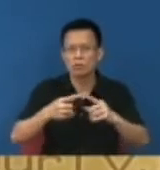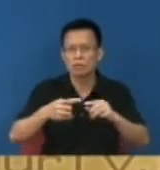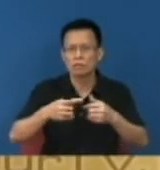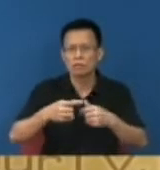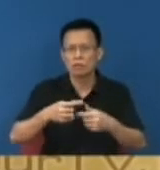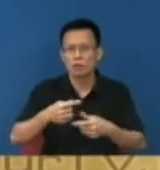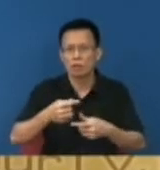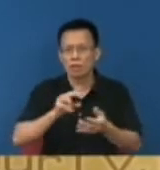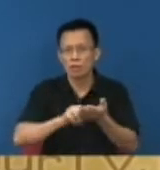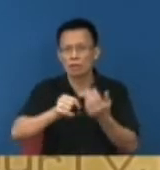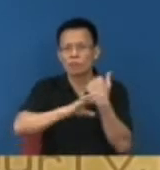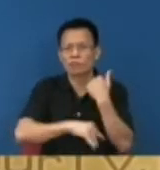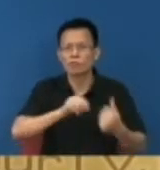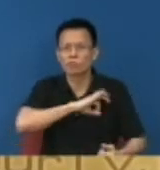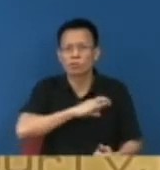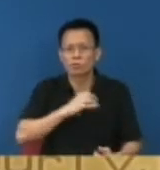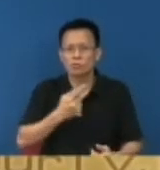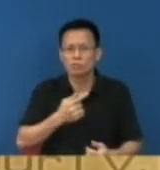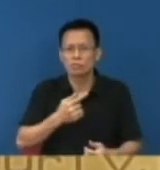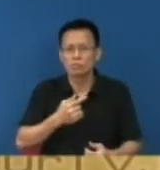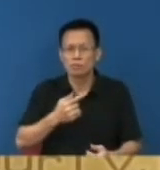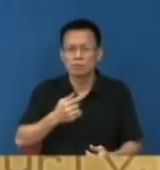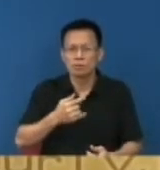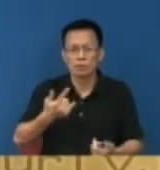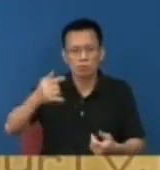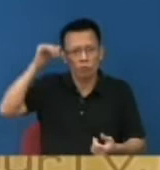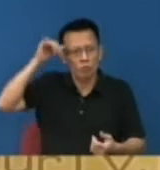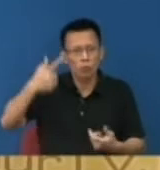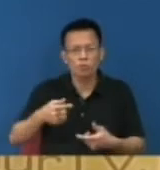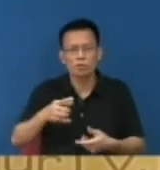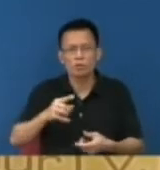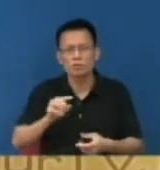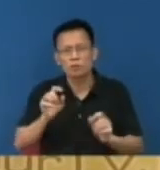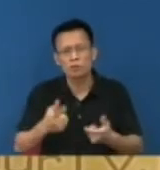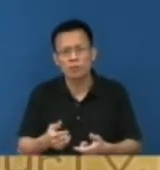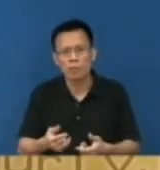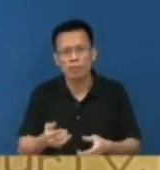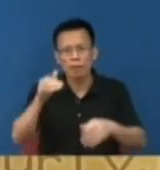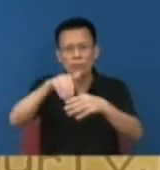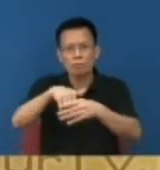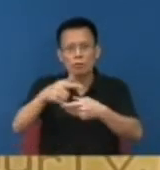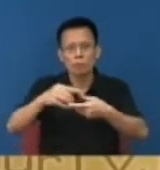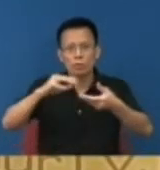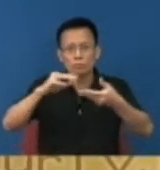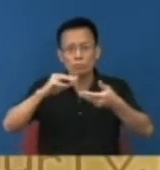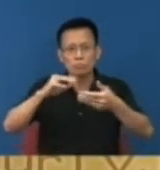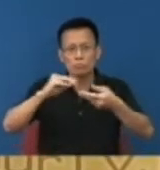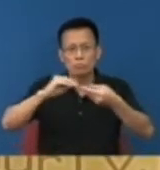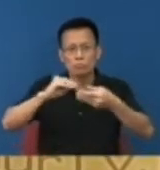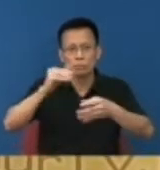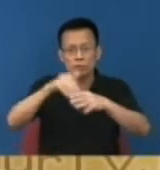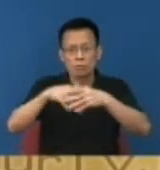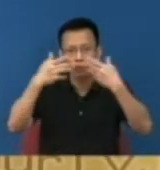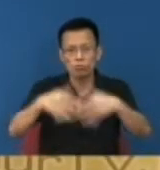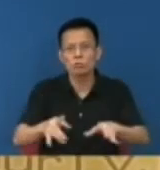會公然行暴力，你係點啊？又係投完票之後，係又係講一句香港係今香